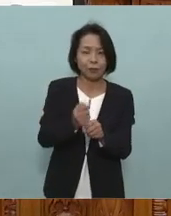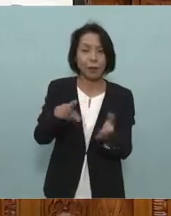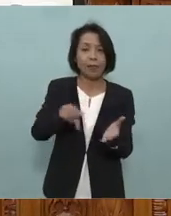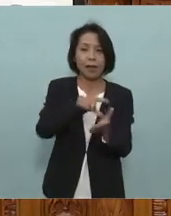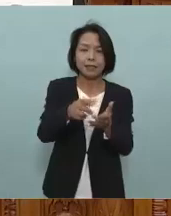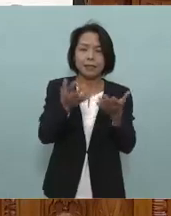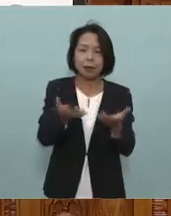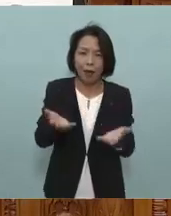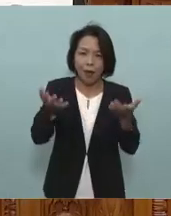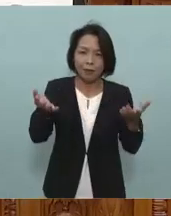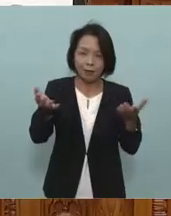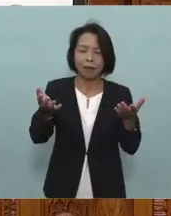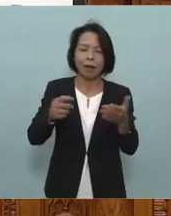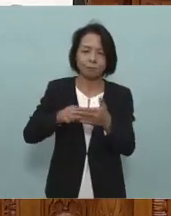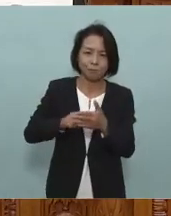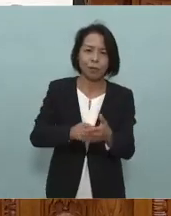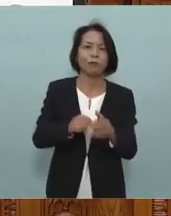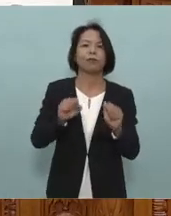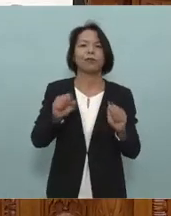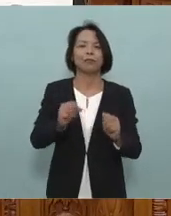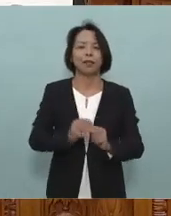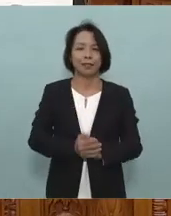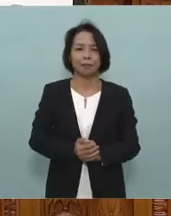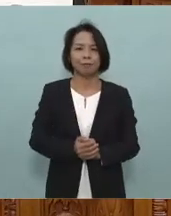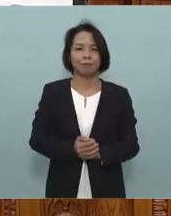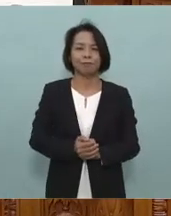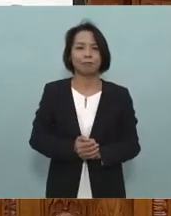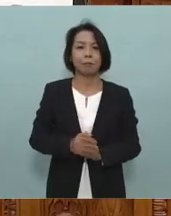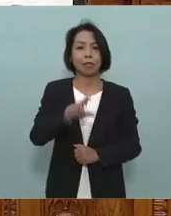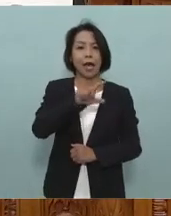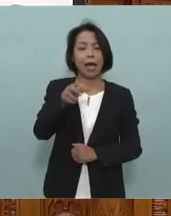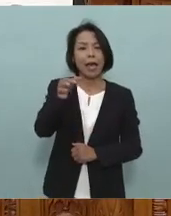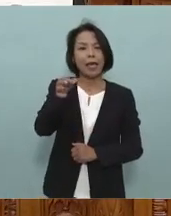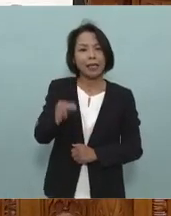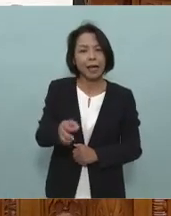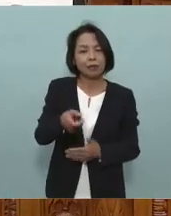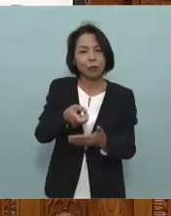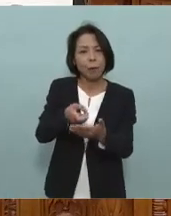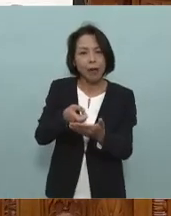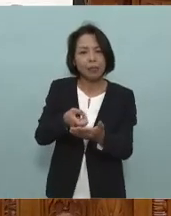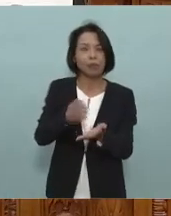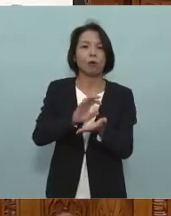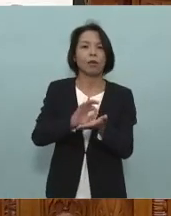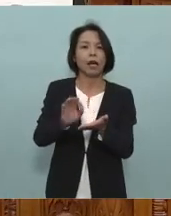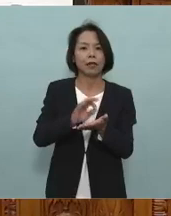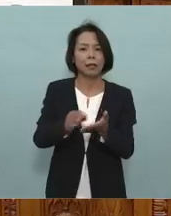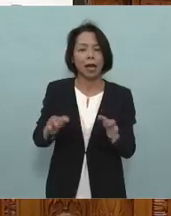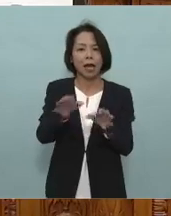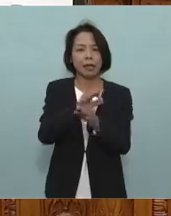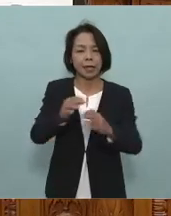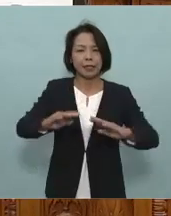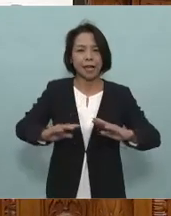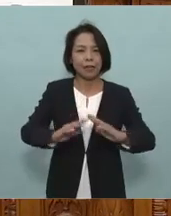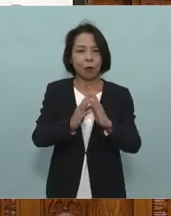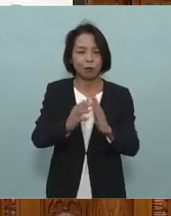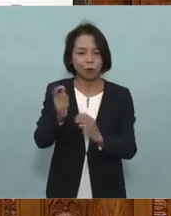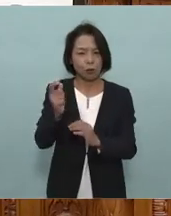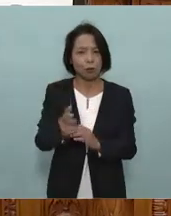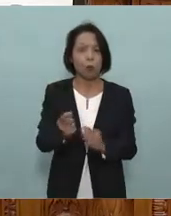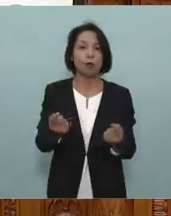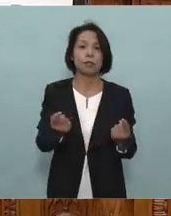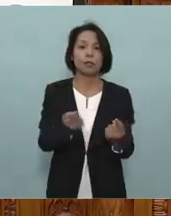活性化を図りますさらに円安メリットを生かした経済構造の求人化